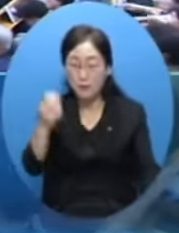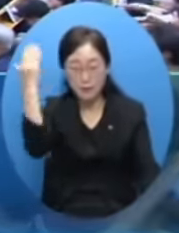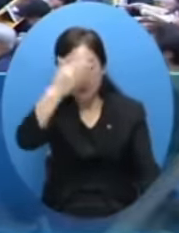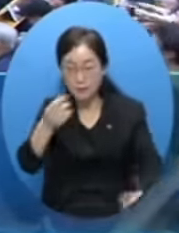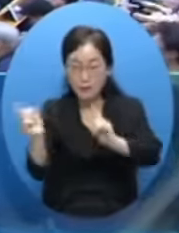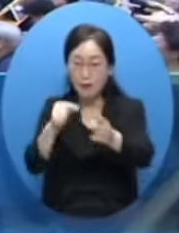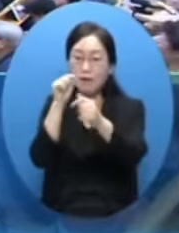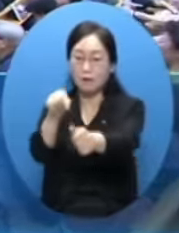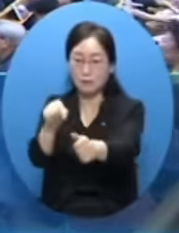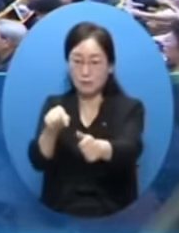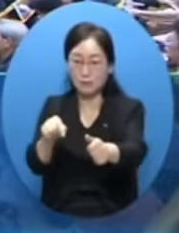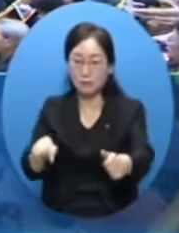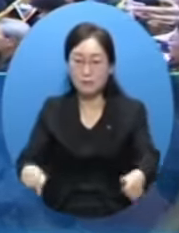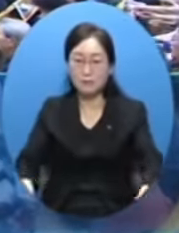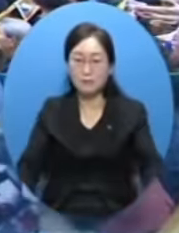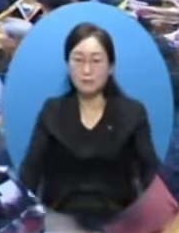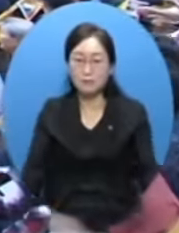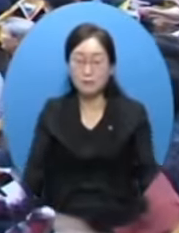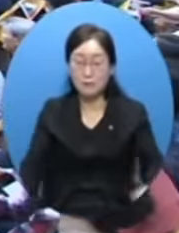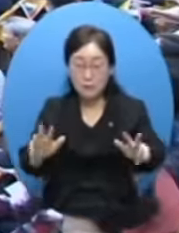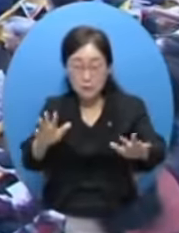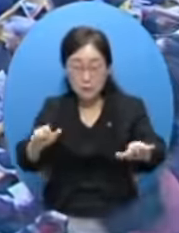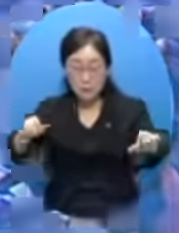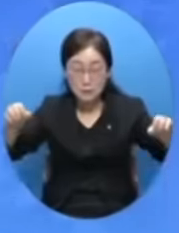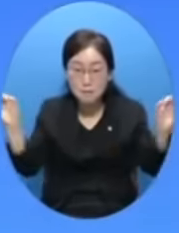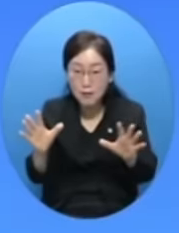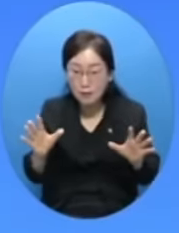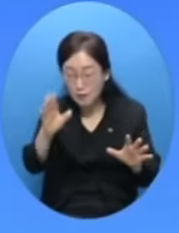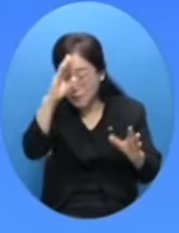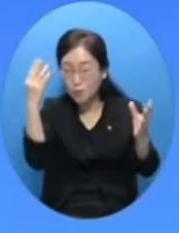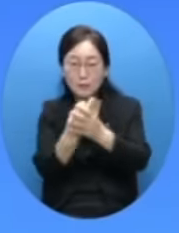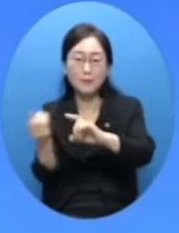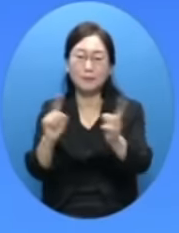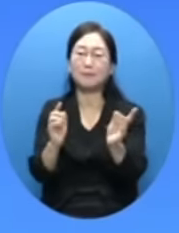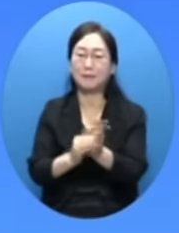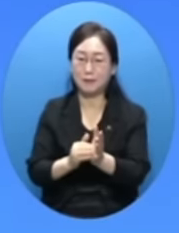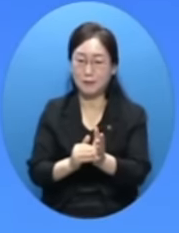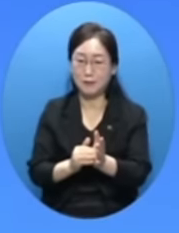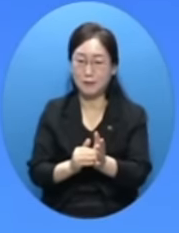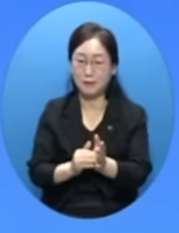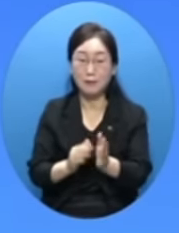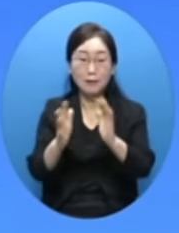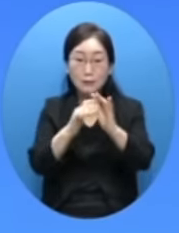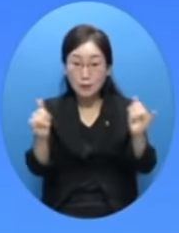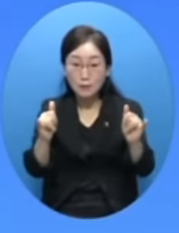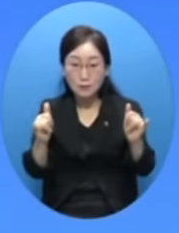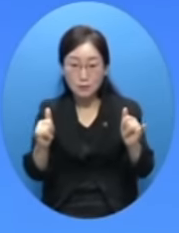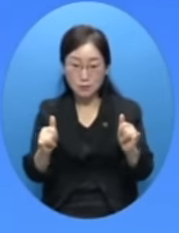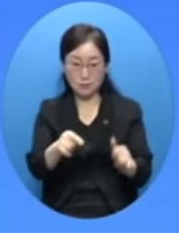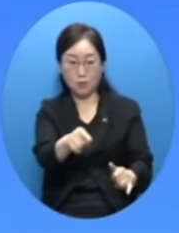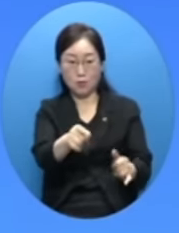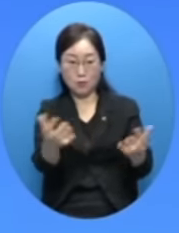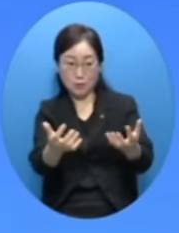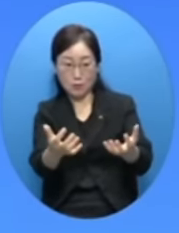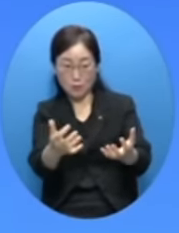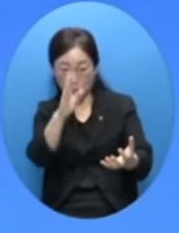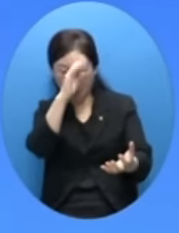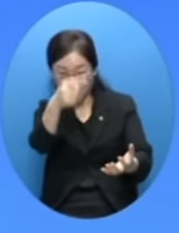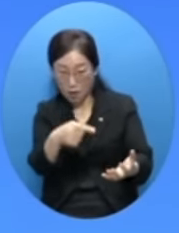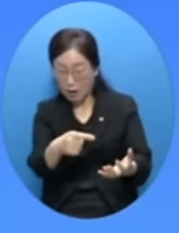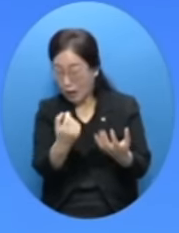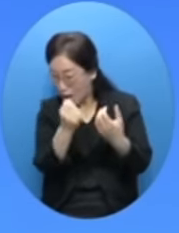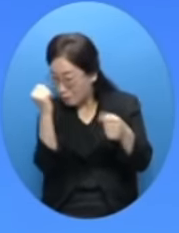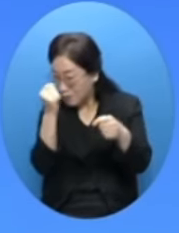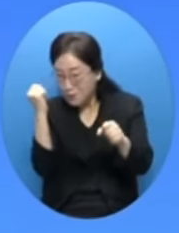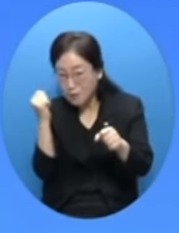받으라 하시니 그 순간 병이 완전히 고침을 받았습니다. 사람들은 나병 환자가 오면 피해